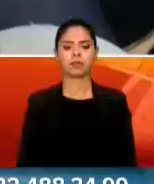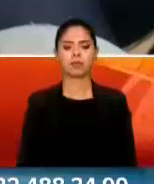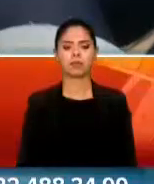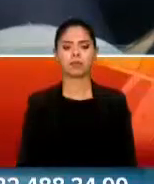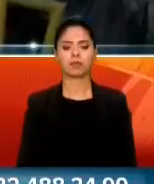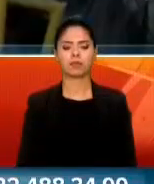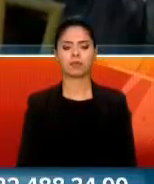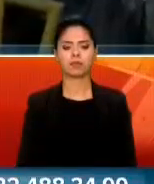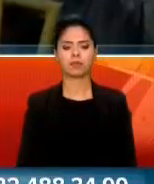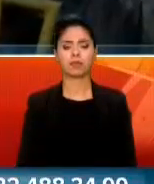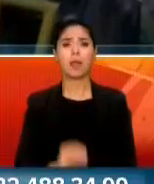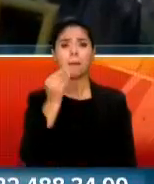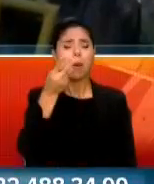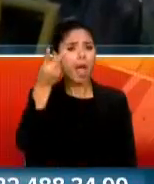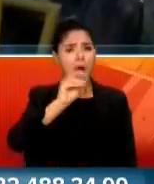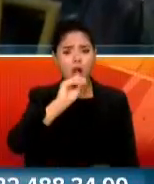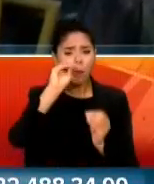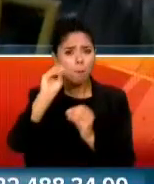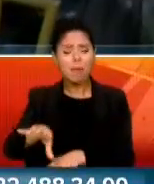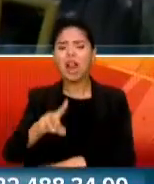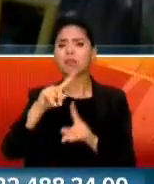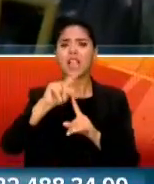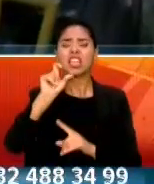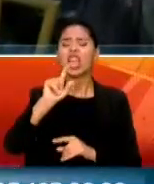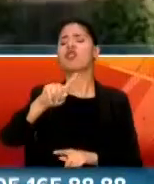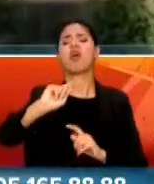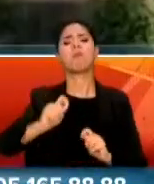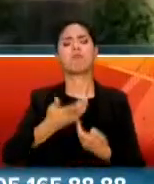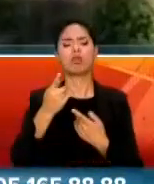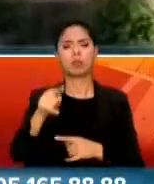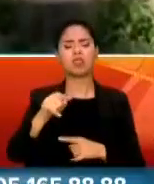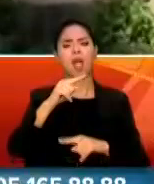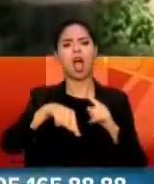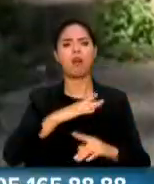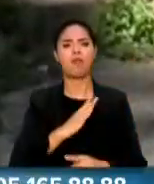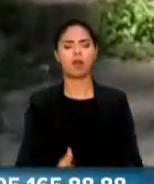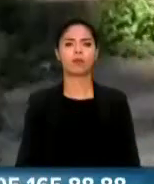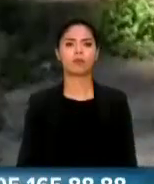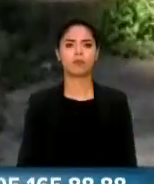ya, emziği bırakmıyor bu. Bebeği ölüme terk edenlerin kimliği ise henüz tespit edilemedi.